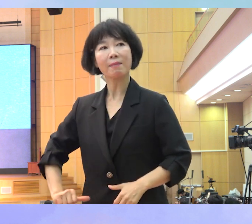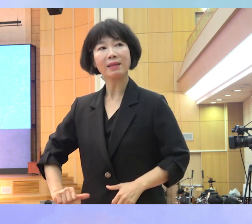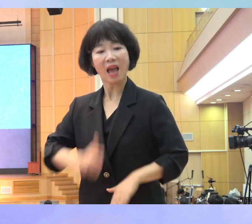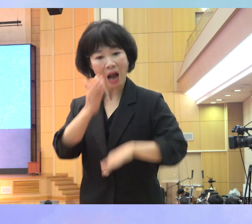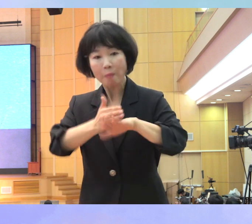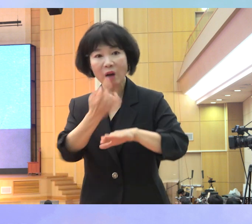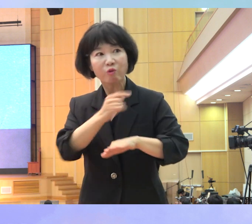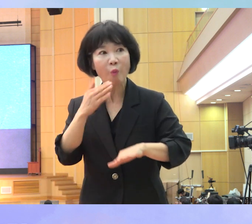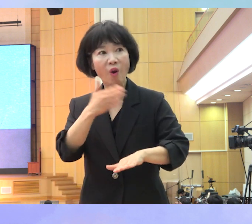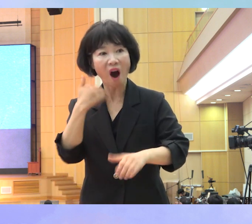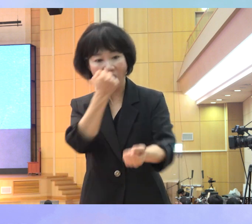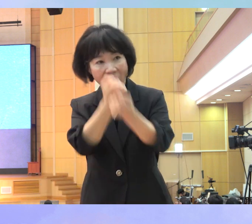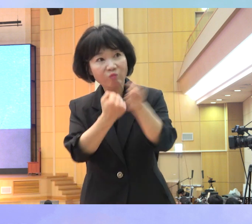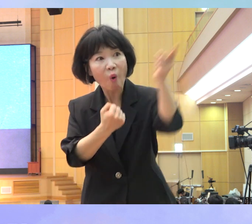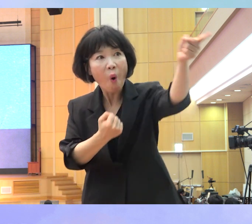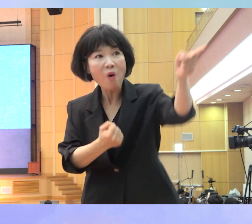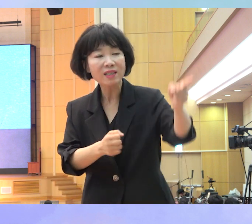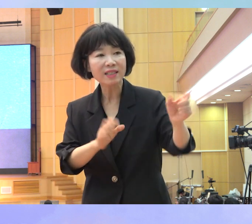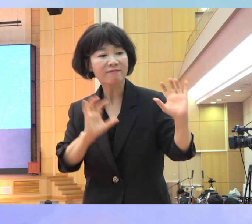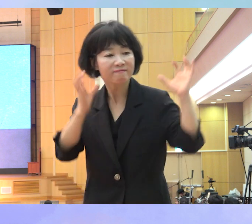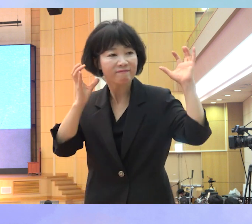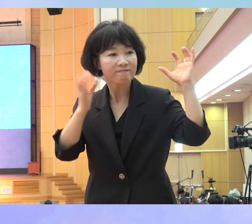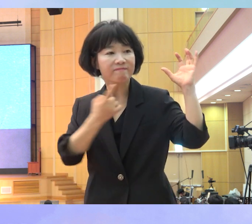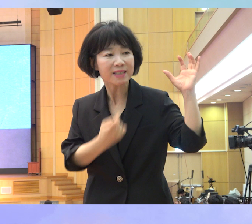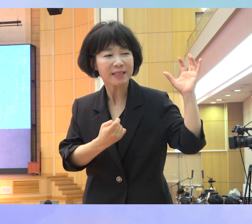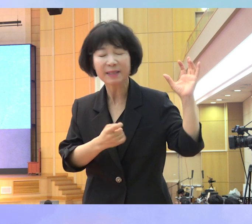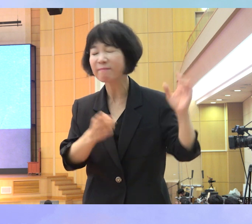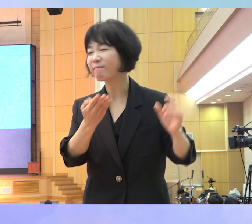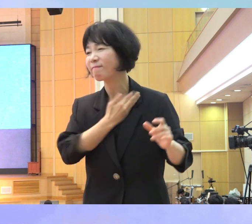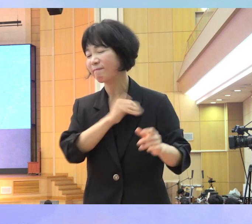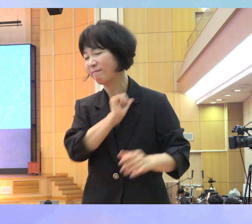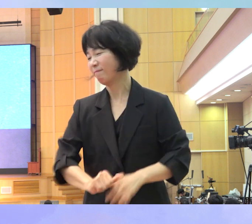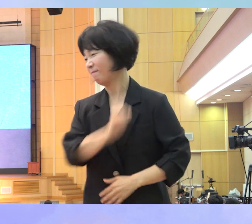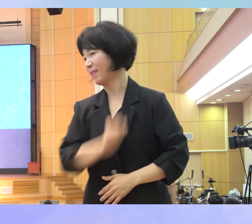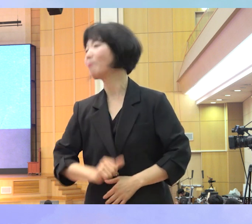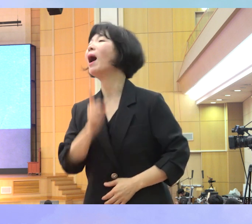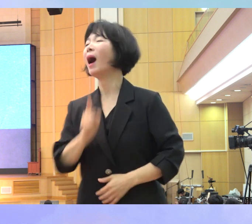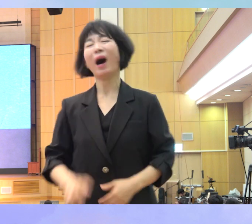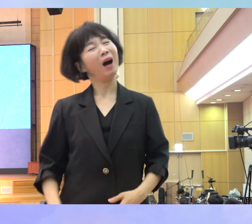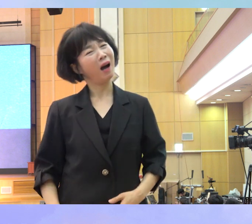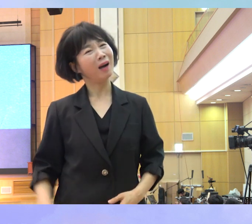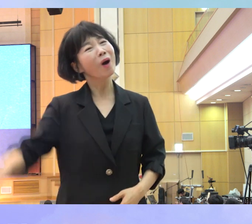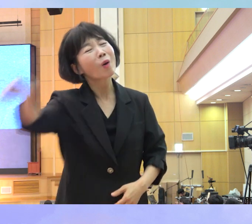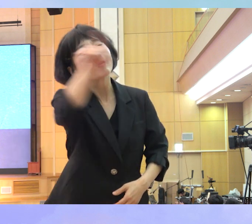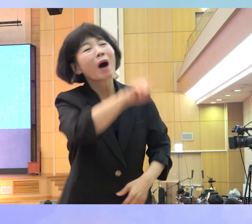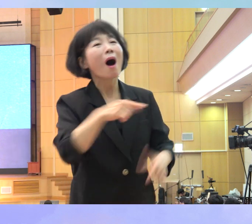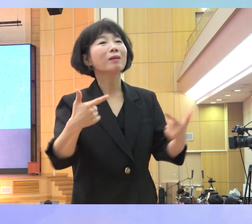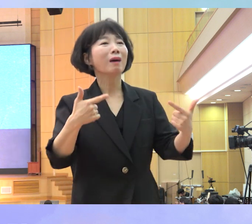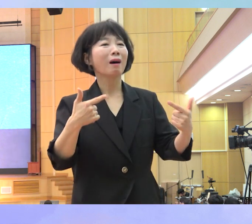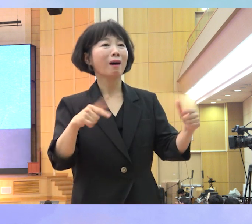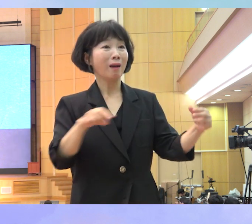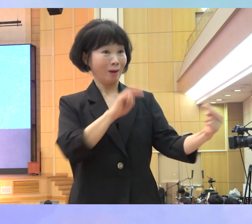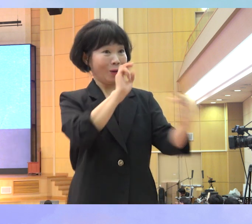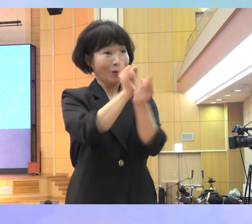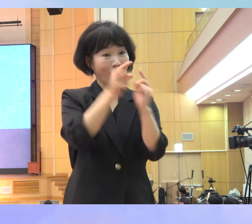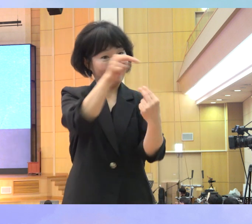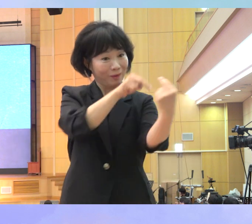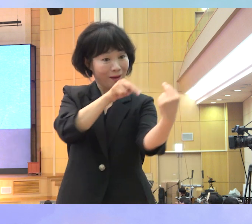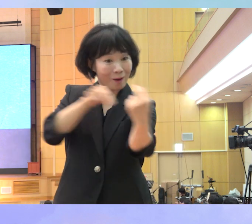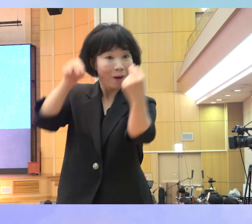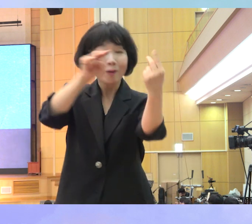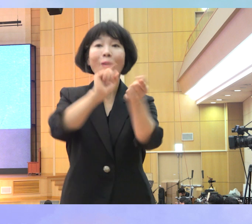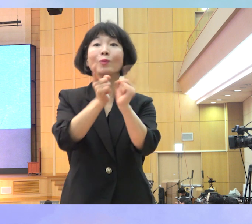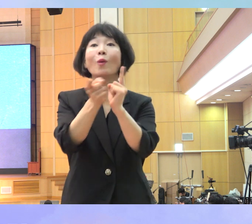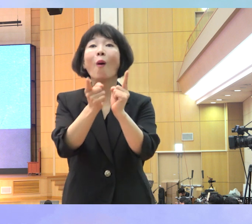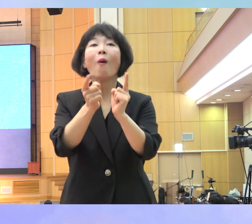특히나 성도 간에도 그렇고 가정에서도 그렇고 하나님께도 그렇고 제발 좀 멀뚱멀뚱하게 감사한 일을